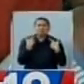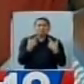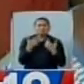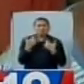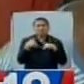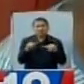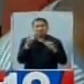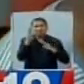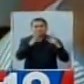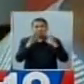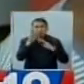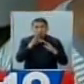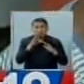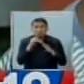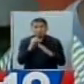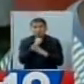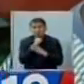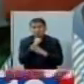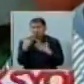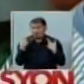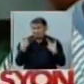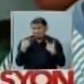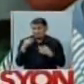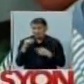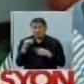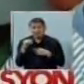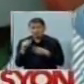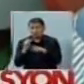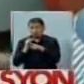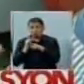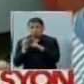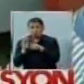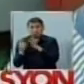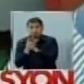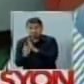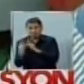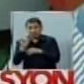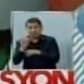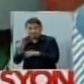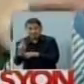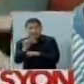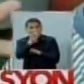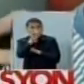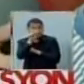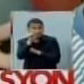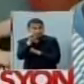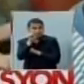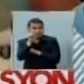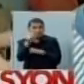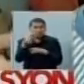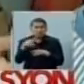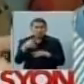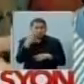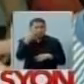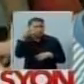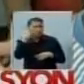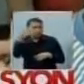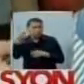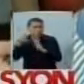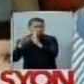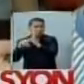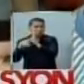na mag-aasisana doon sa mga electoral board natin pag nagkakaroon ng problema. Tinatawag doon nila sa COMEL ang problema. Wala pa yung